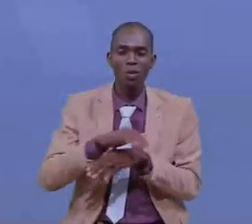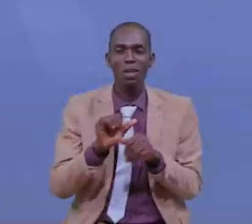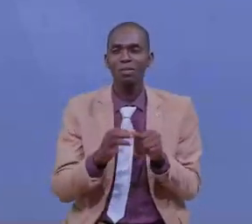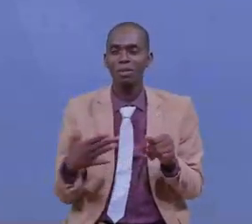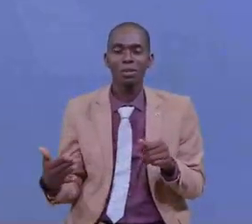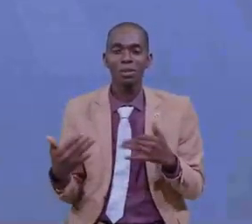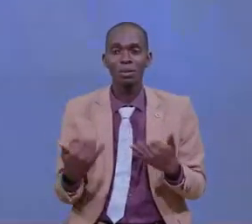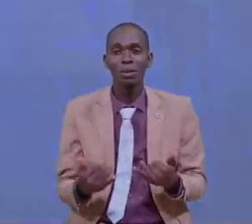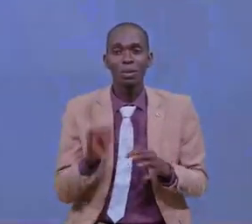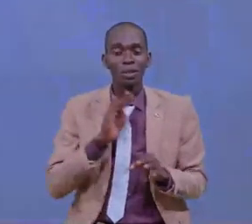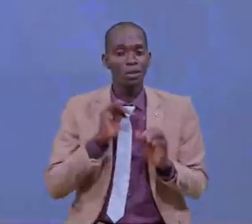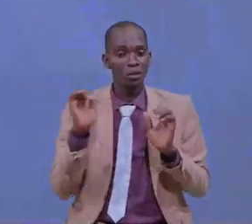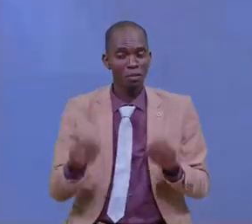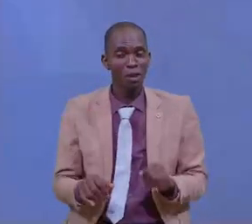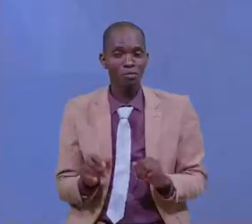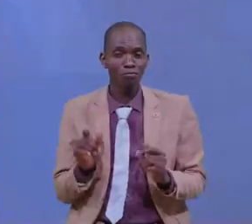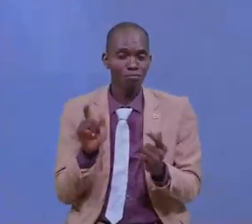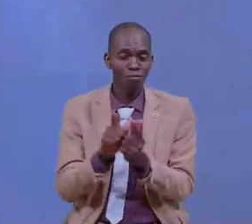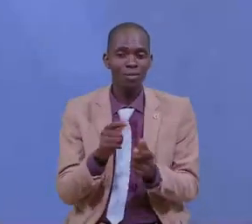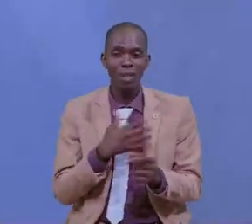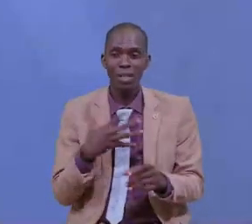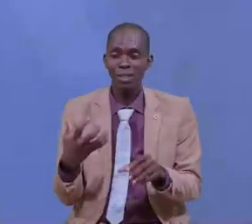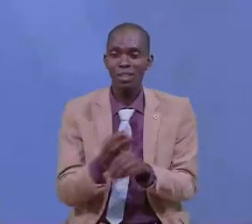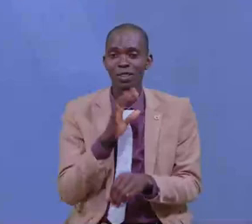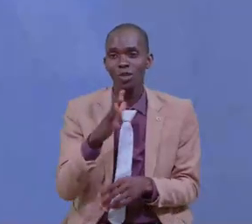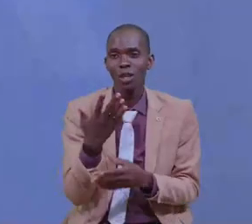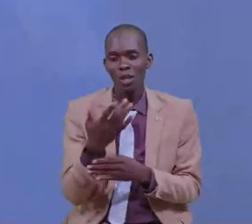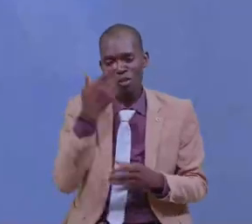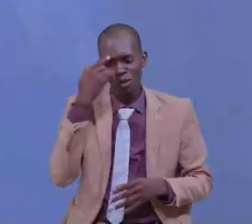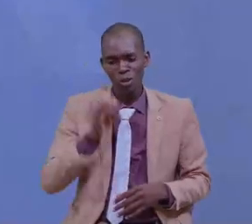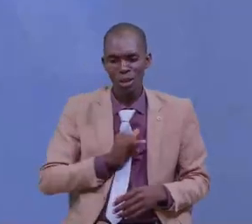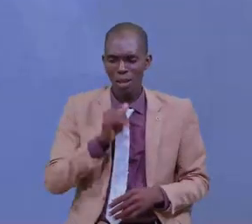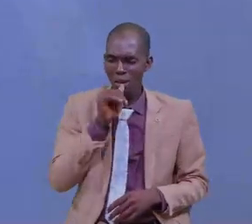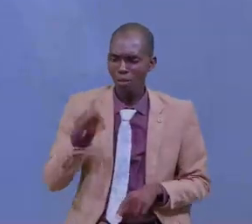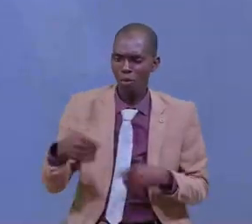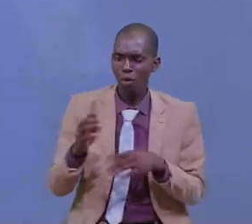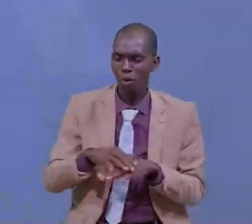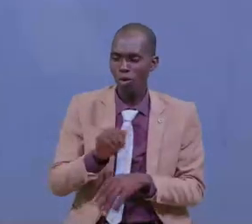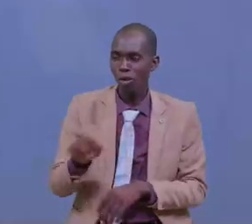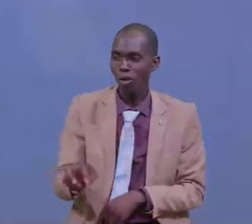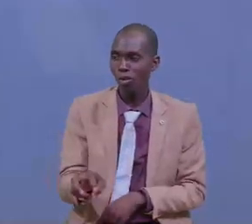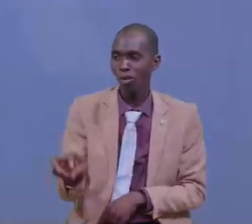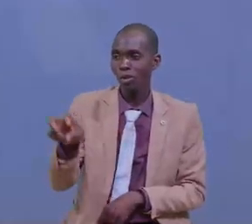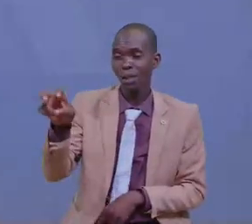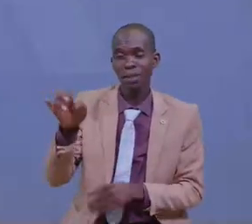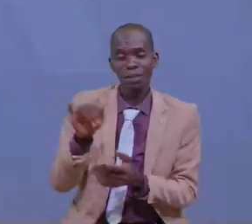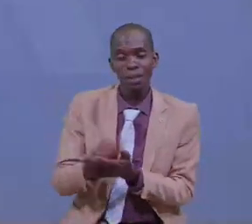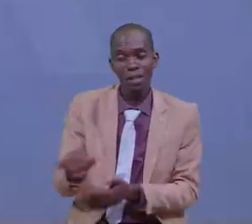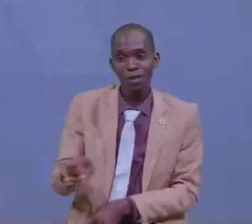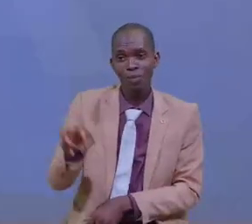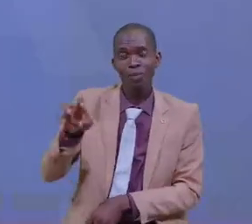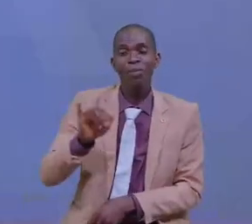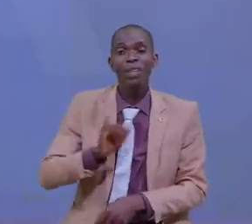rassembler. Si je pouvais tenir votre main, parce que je suis en voyage, et dans ce